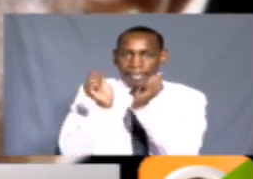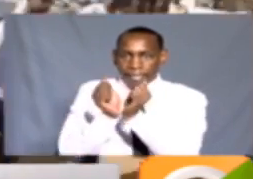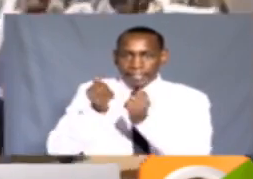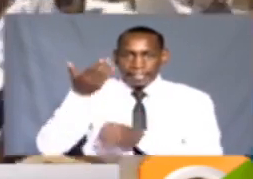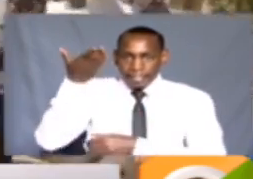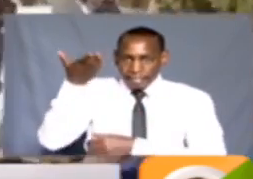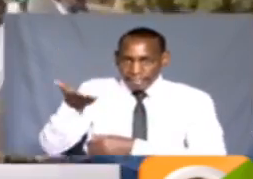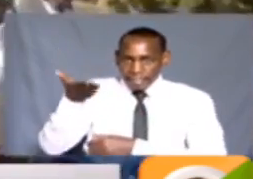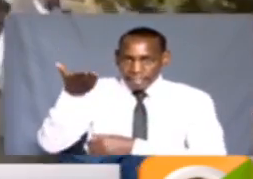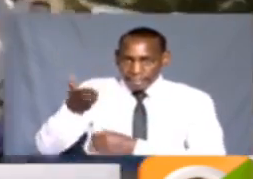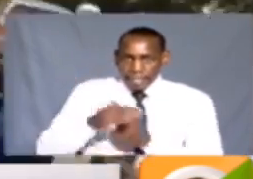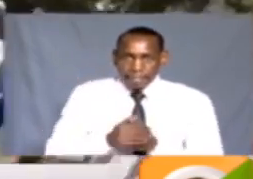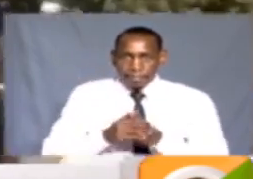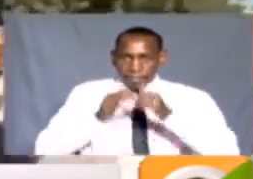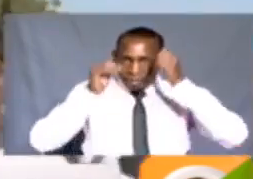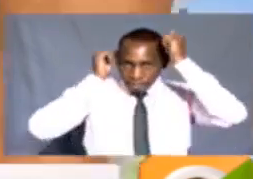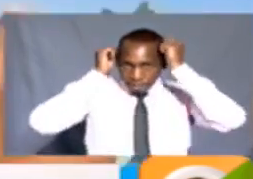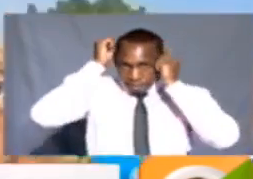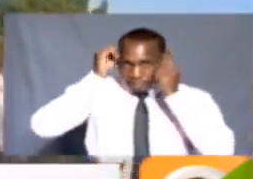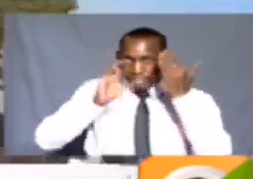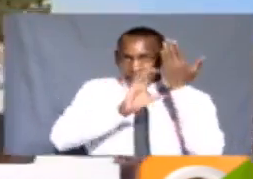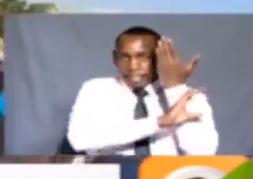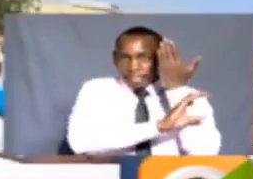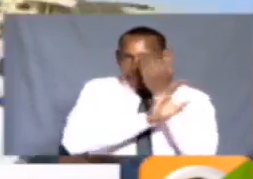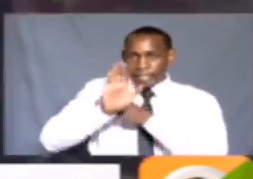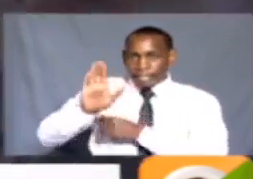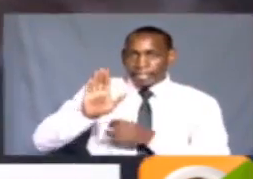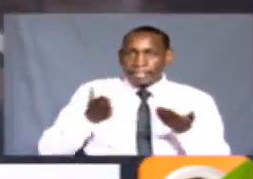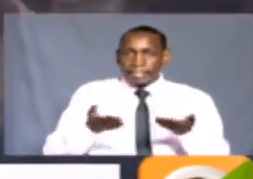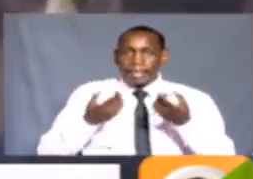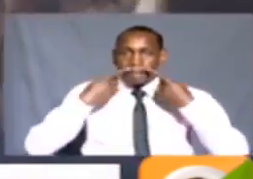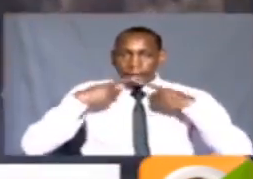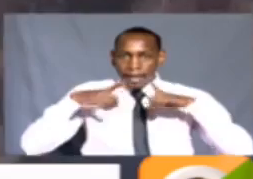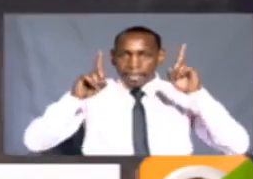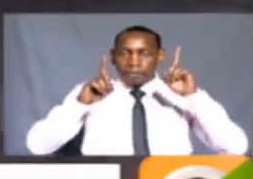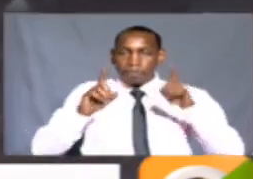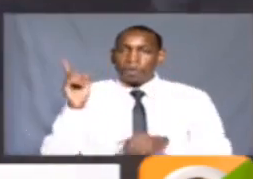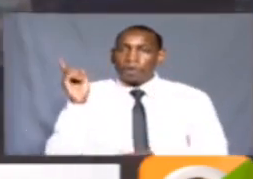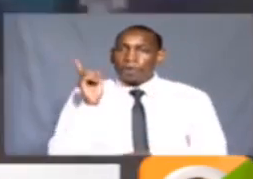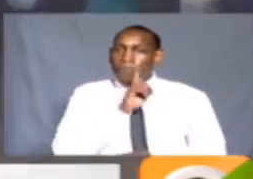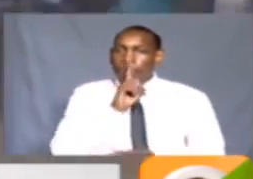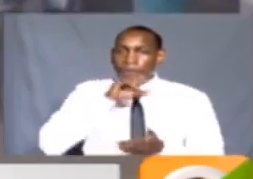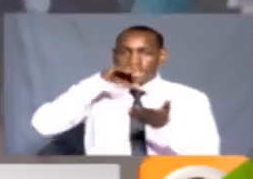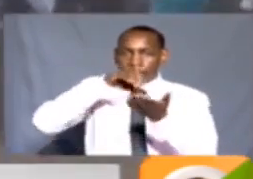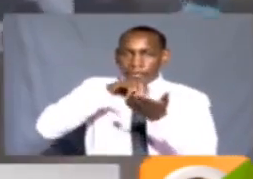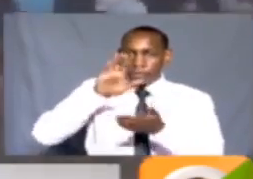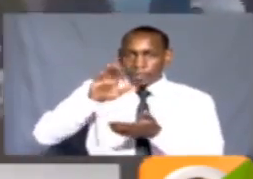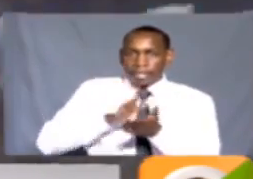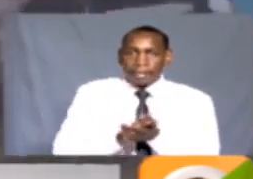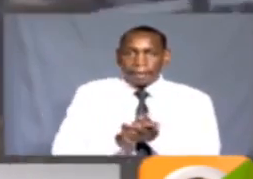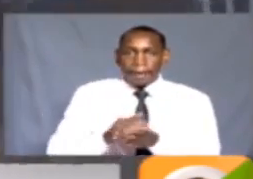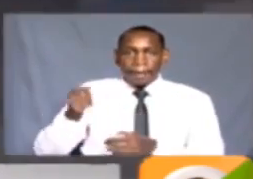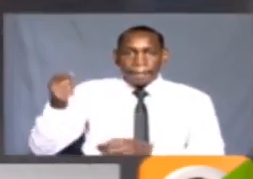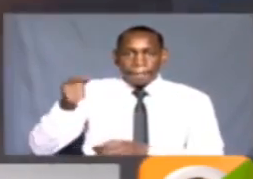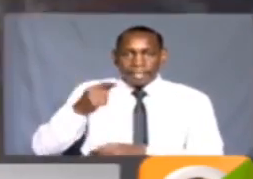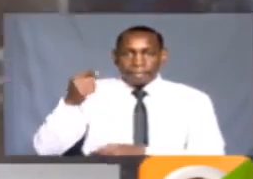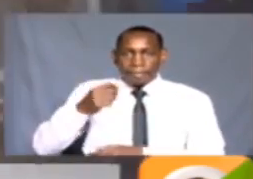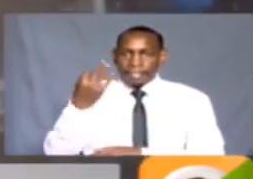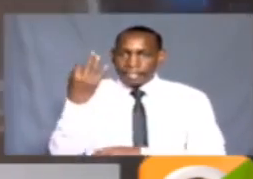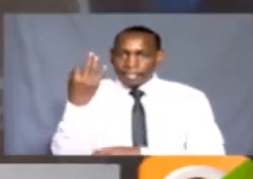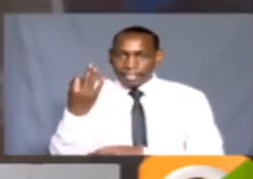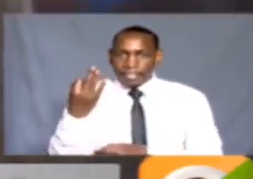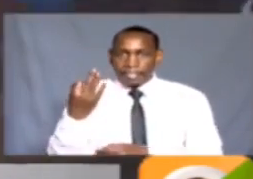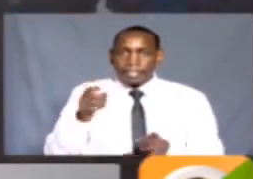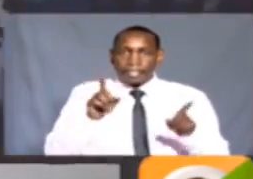hapo. Jeshi la nchi hiyo sasa limetangaza hali ya hatari nchini humo kwa muda wa miezi mitatu,